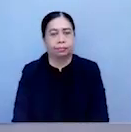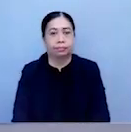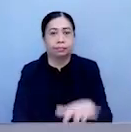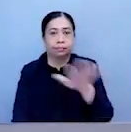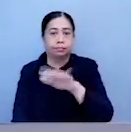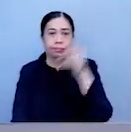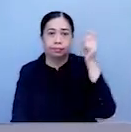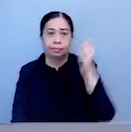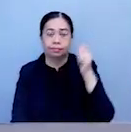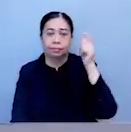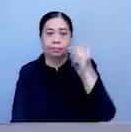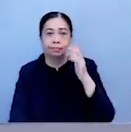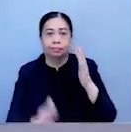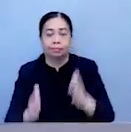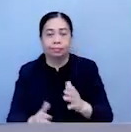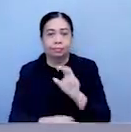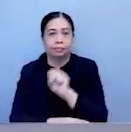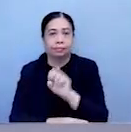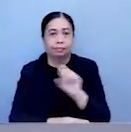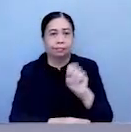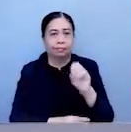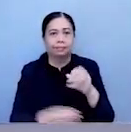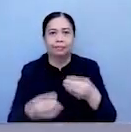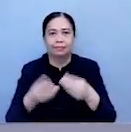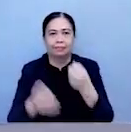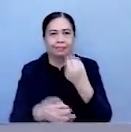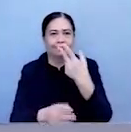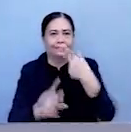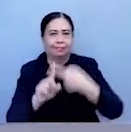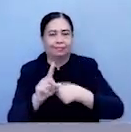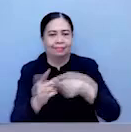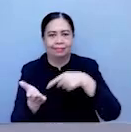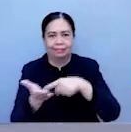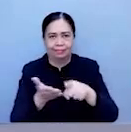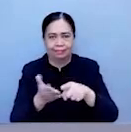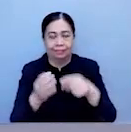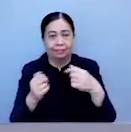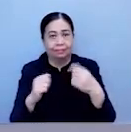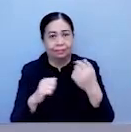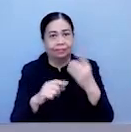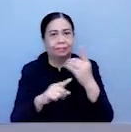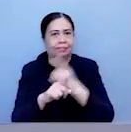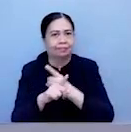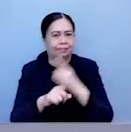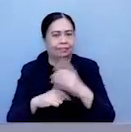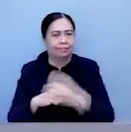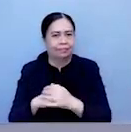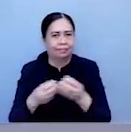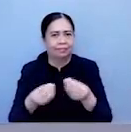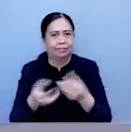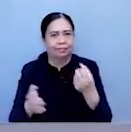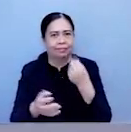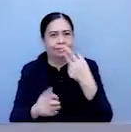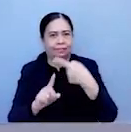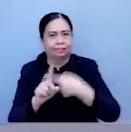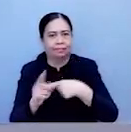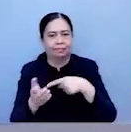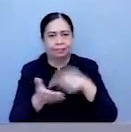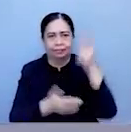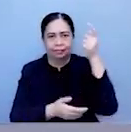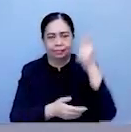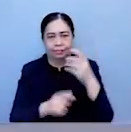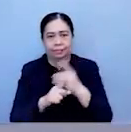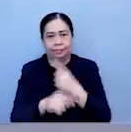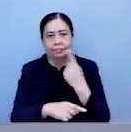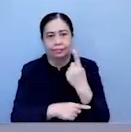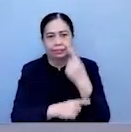pensioner ng SSS, ipamamahagi na ang inyong 13th month pay pagpatak ng Disyembre. Ipamimigay ang 13th month pension sa December